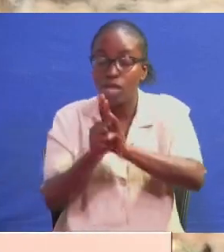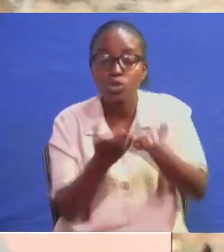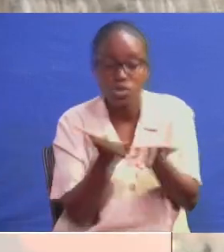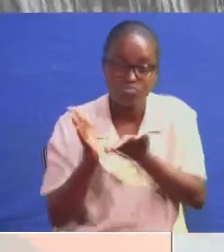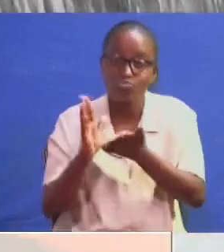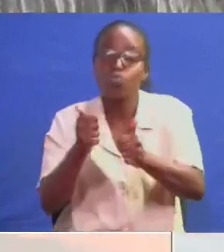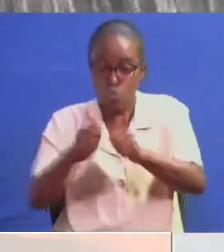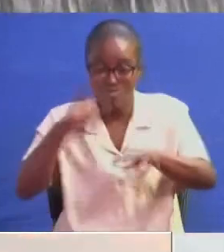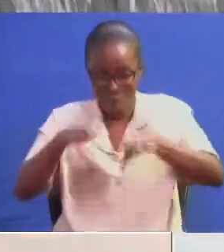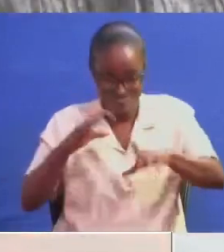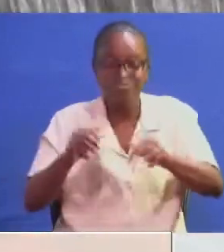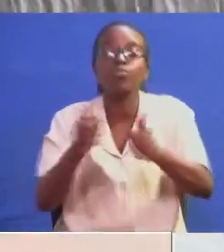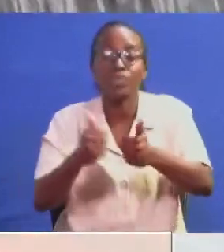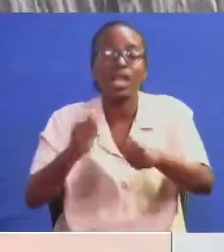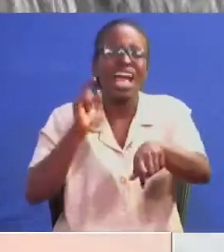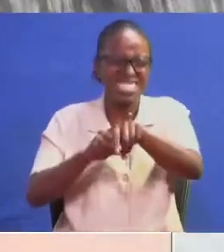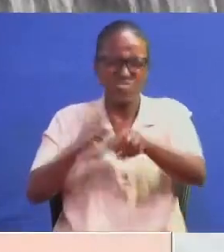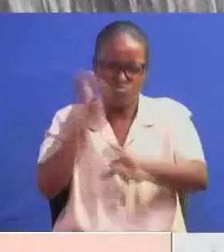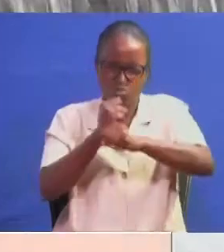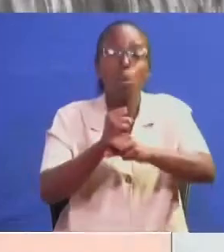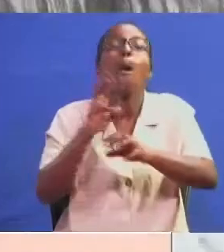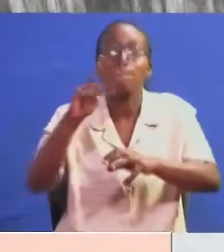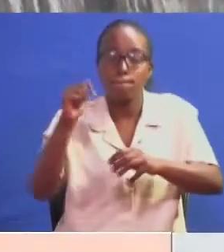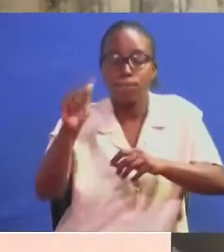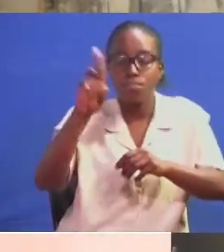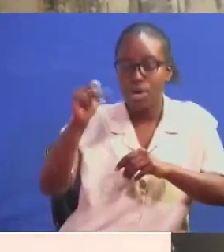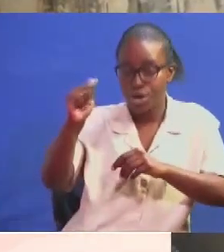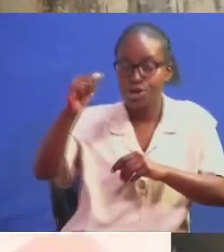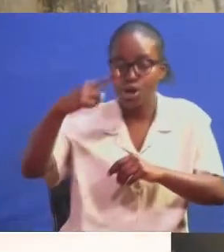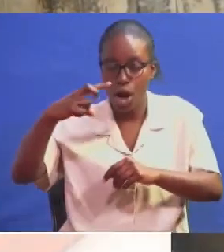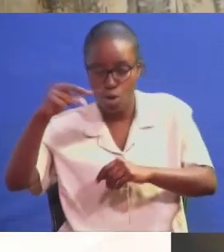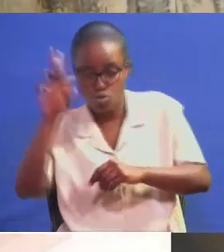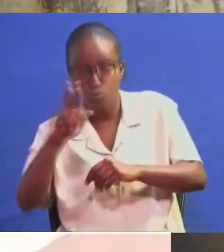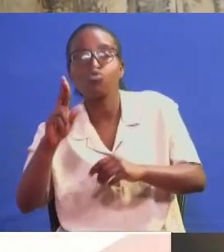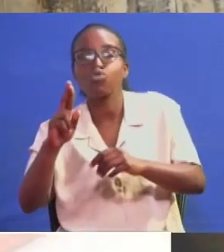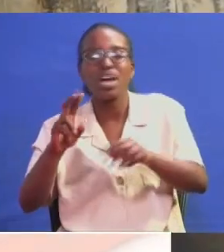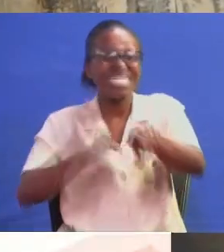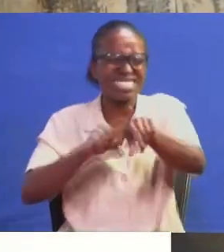ni wakulima. Wakazi wa Maragua wanaendelea kuwa na matumaini kuwa shida zao za maji